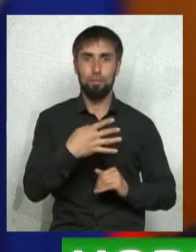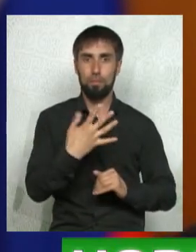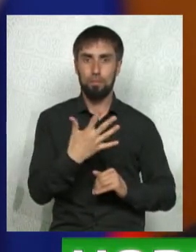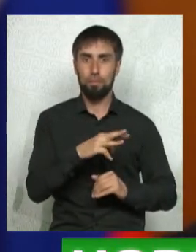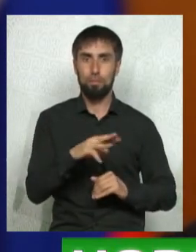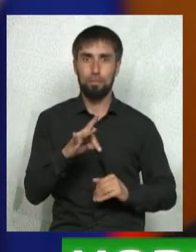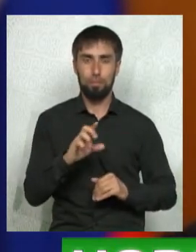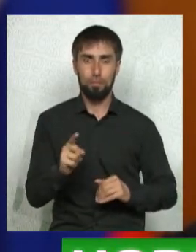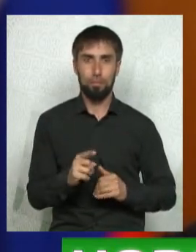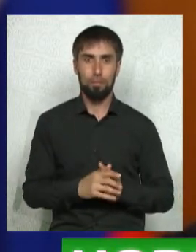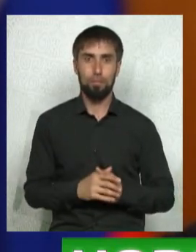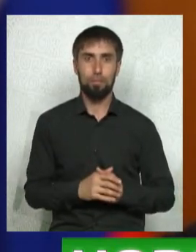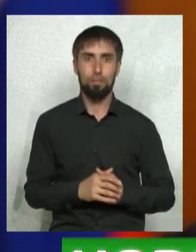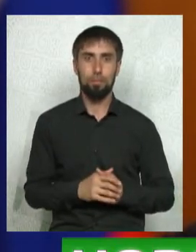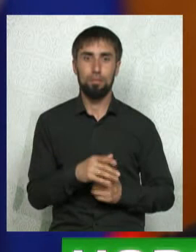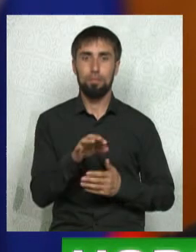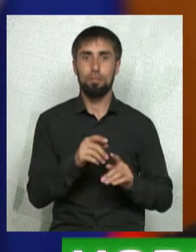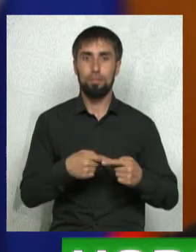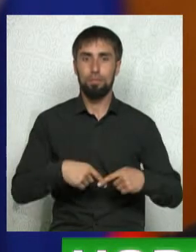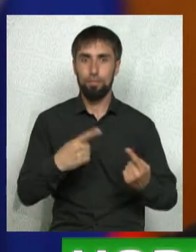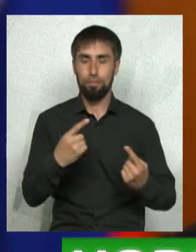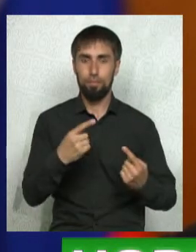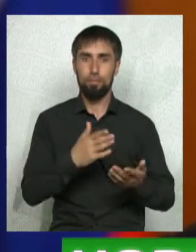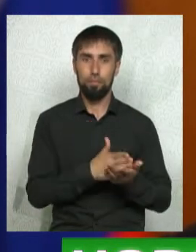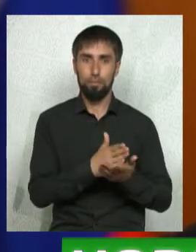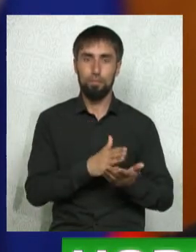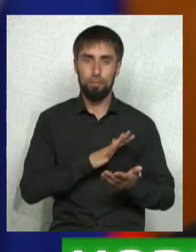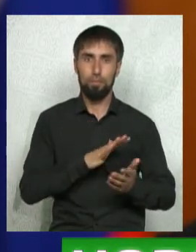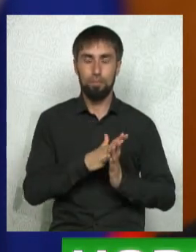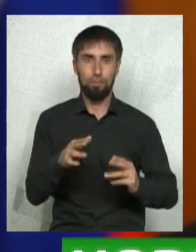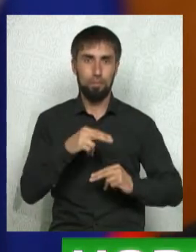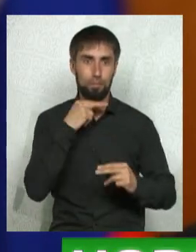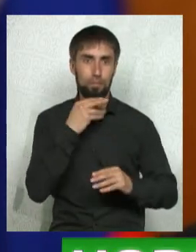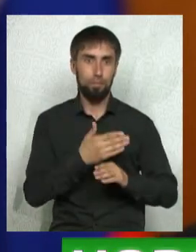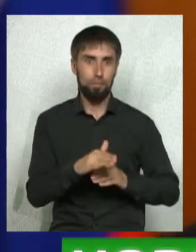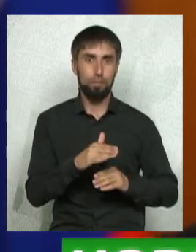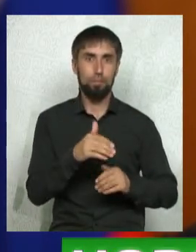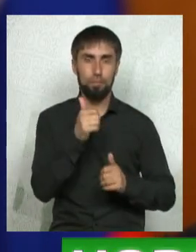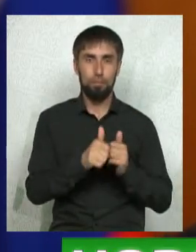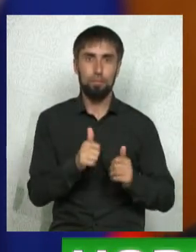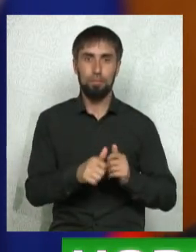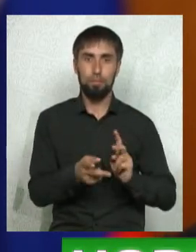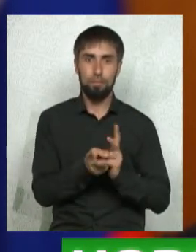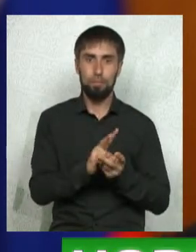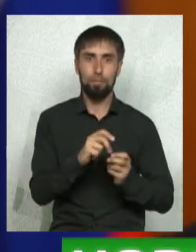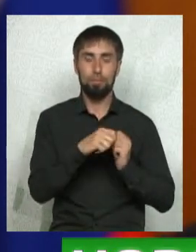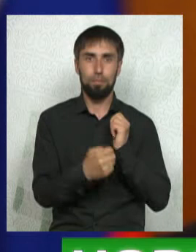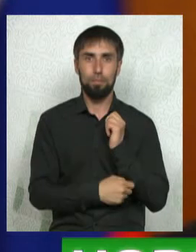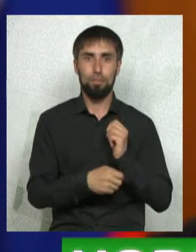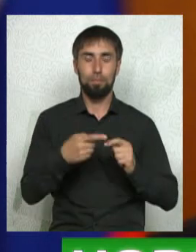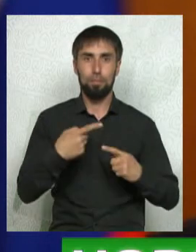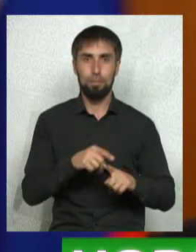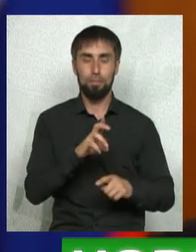миллионов раз. Развитию службы в последние годы уделяется особое внимание. Идет постоянное обновление материально-технической